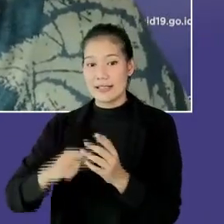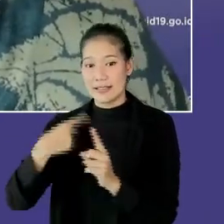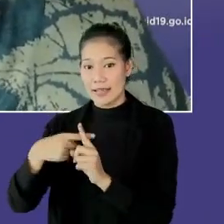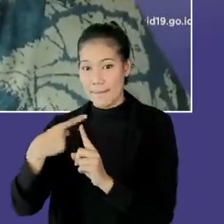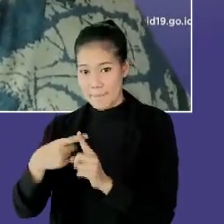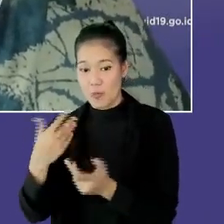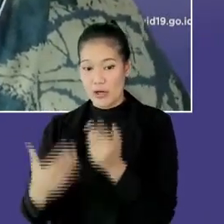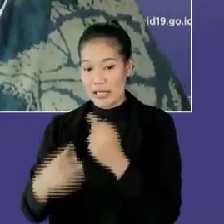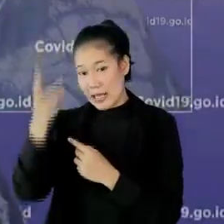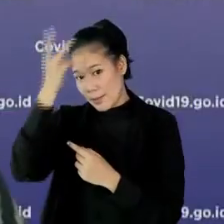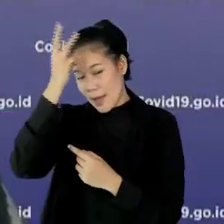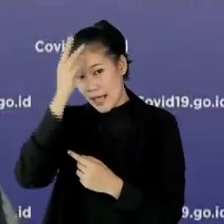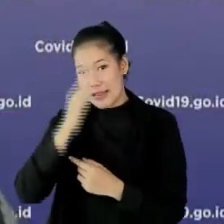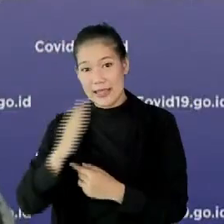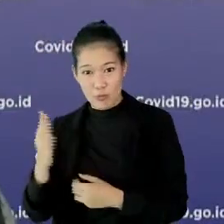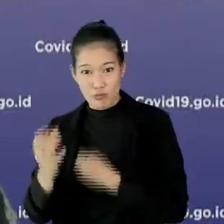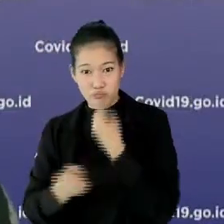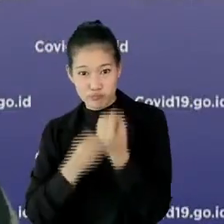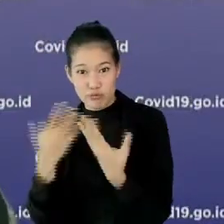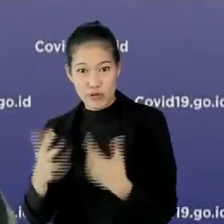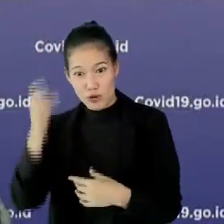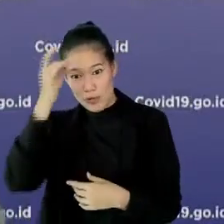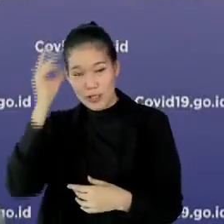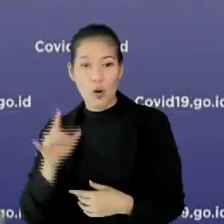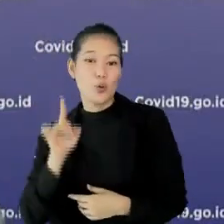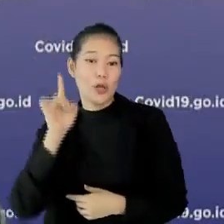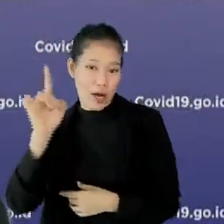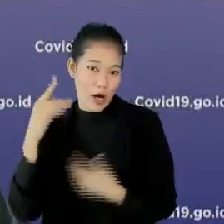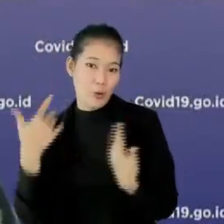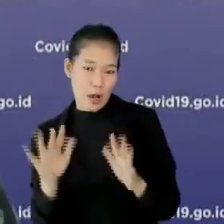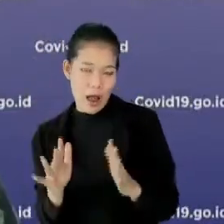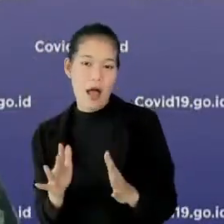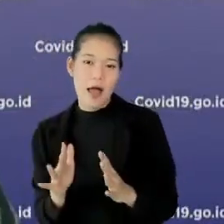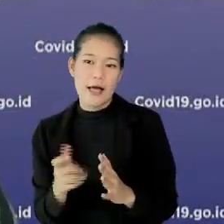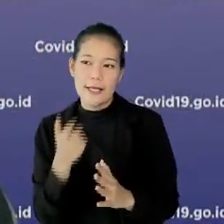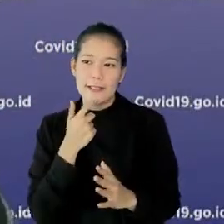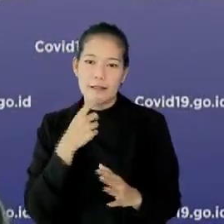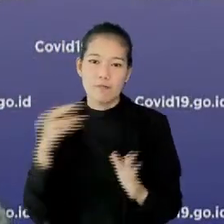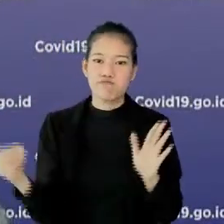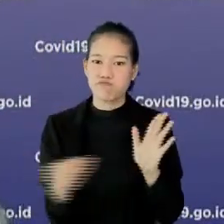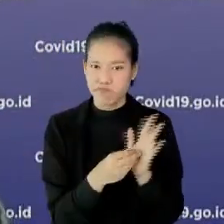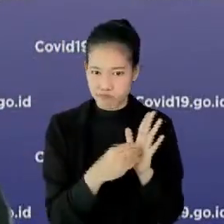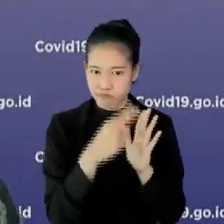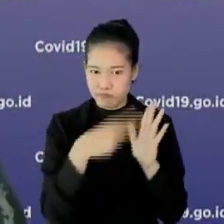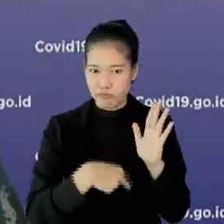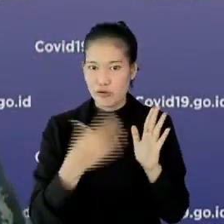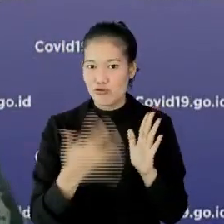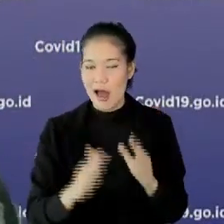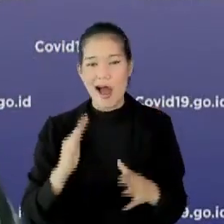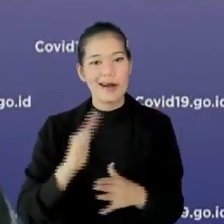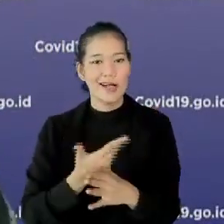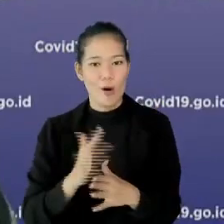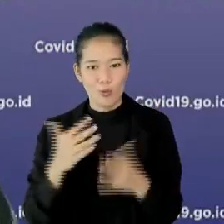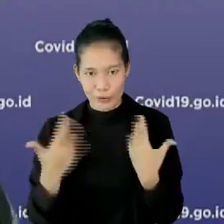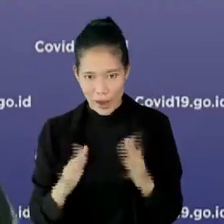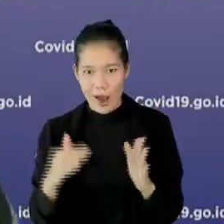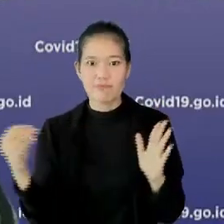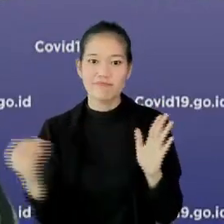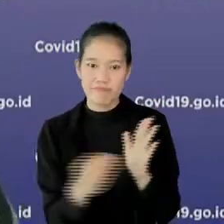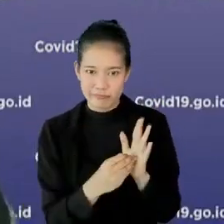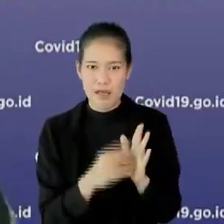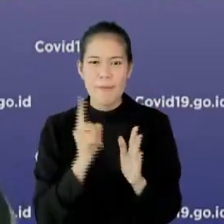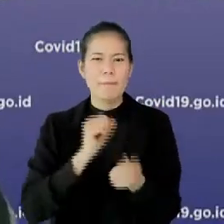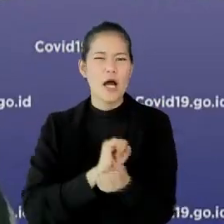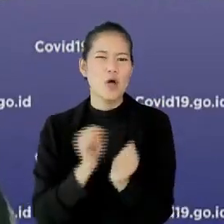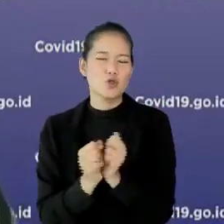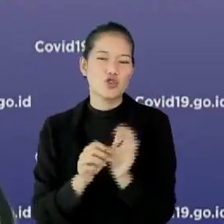tadi mungkin Kalimantan Timur sudah kita sebut, Sumatera Selatan tadi masuk ya ke dalam list yang tadi. Kemudian Riau juga karena naik